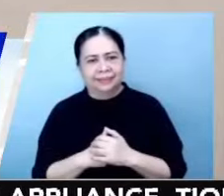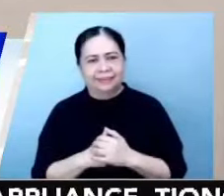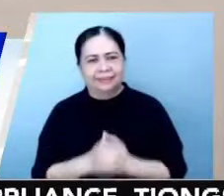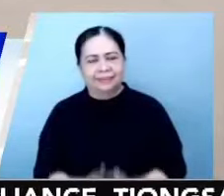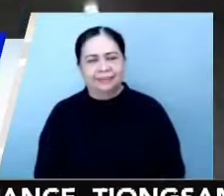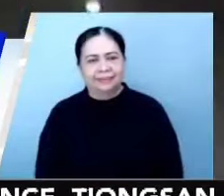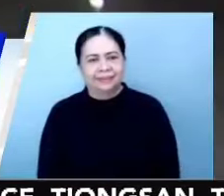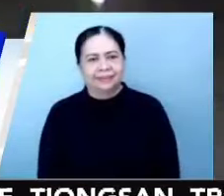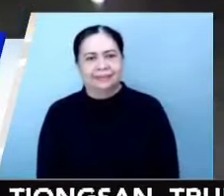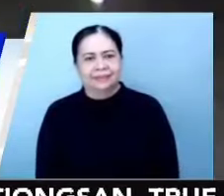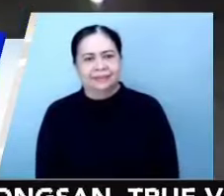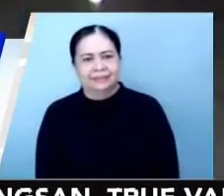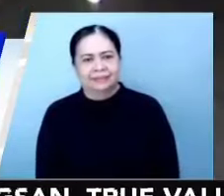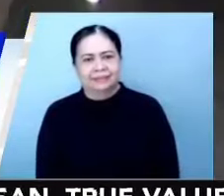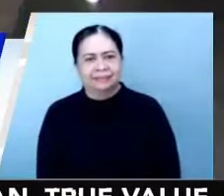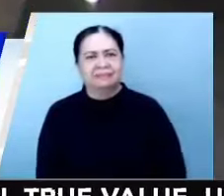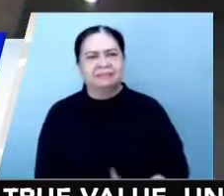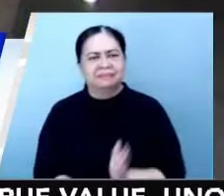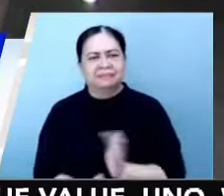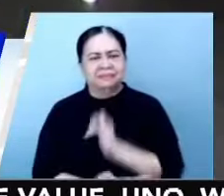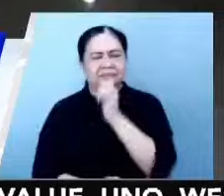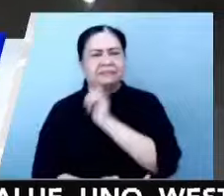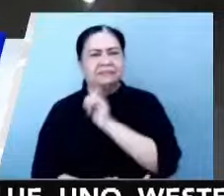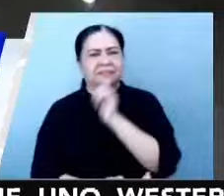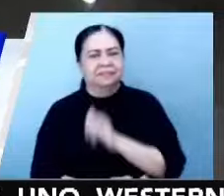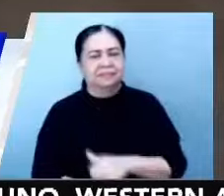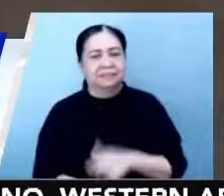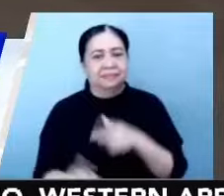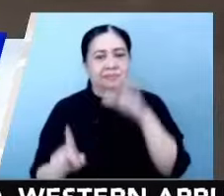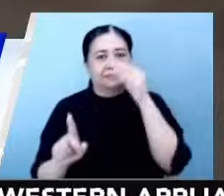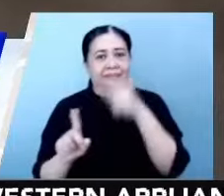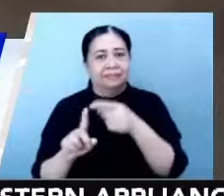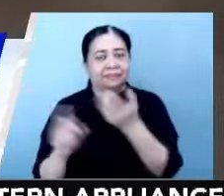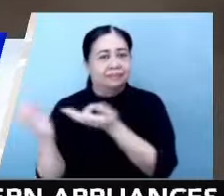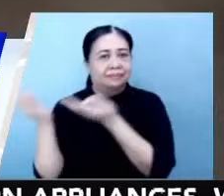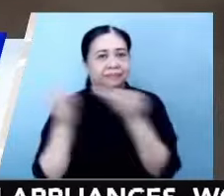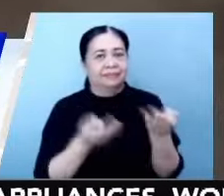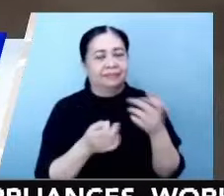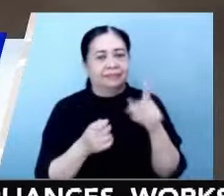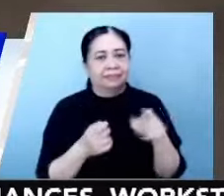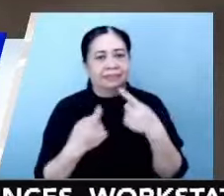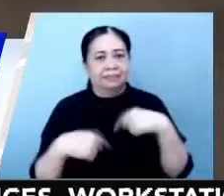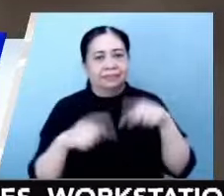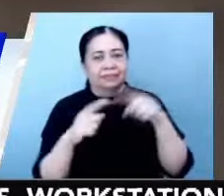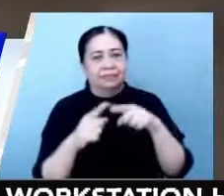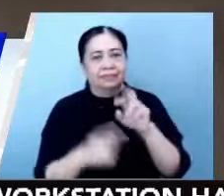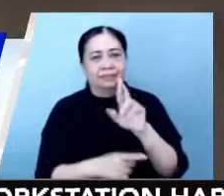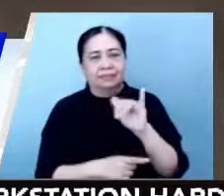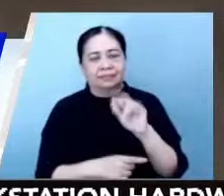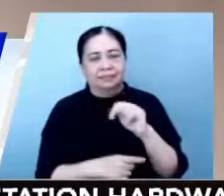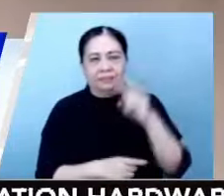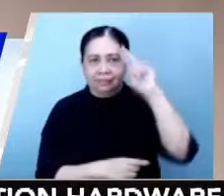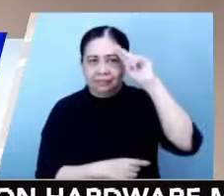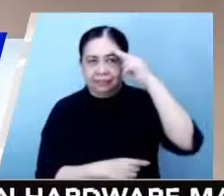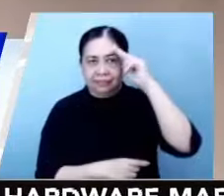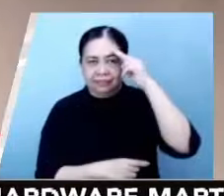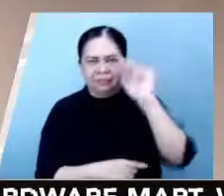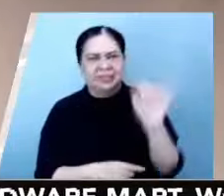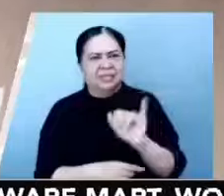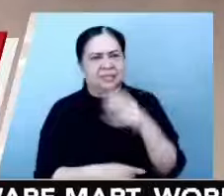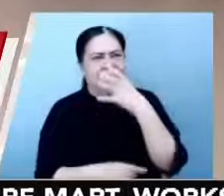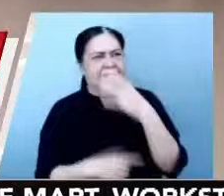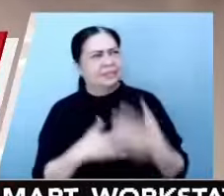kaya lang naman. Ang lalaking ito naman na maghahatid sa kanyang pinsan papuntang Riyadh, ramdam din ang init sa paliparan. Sa totoo